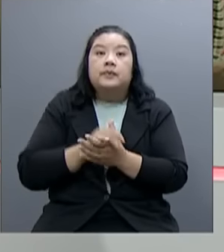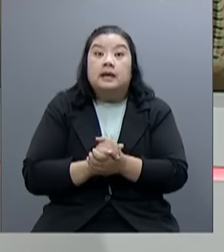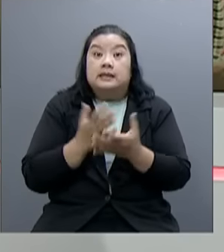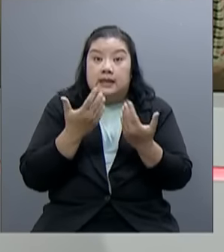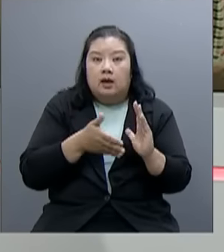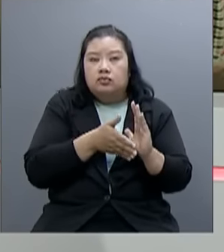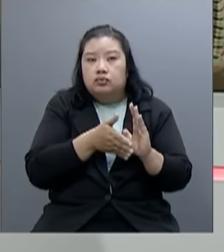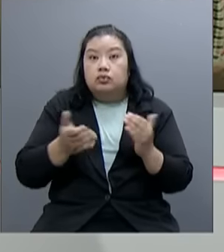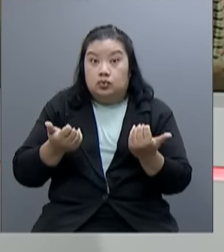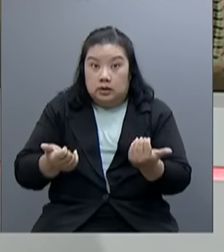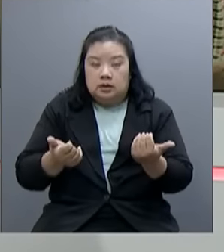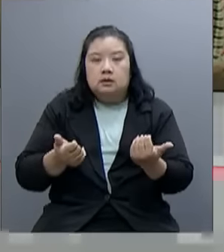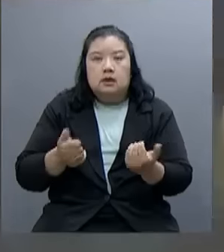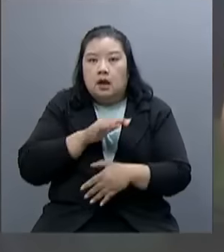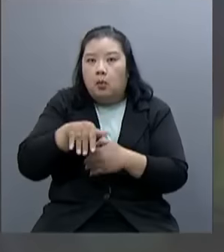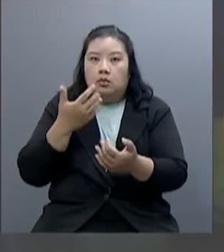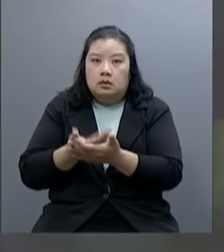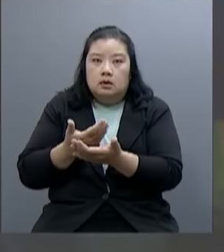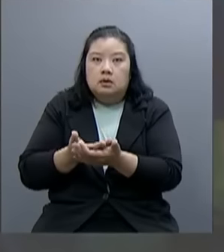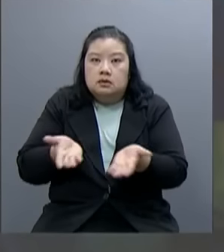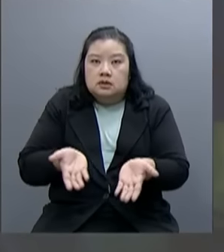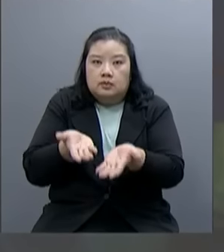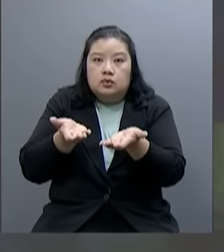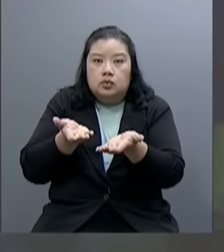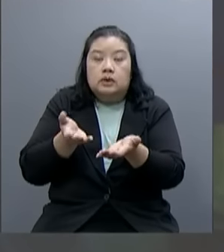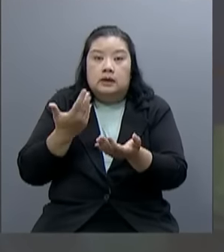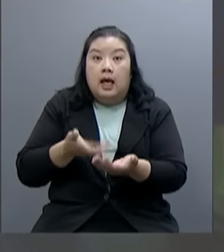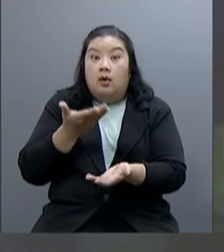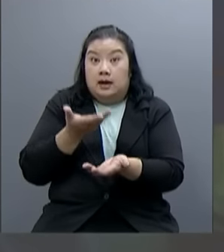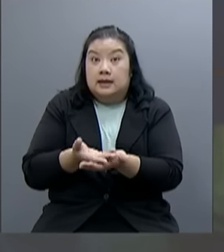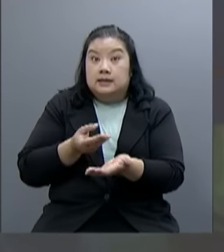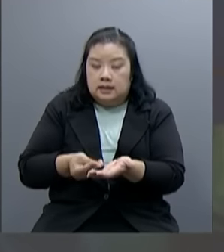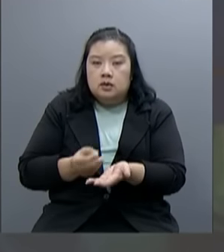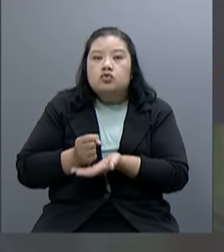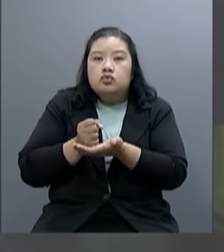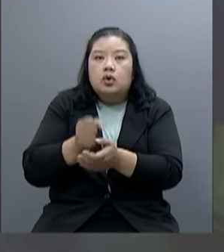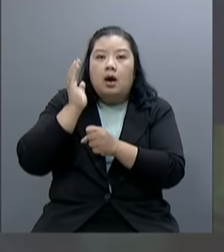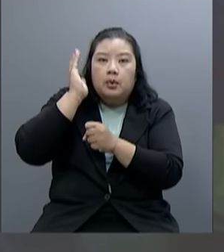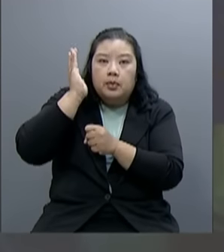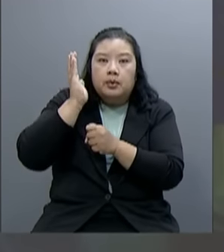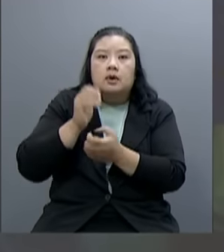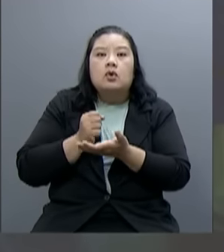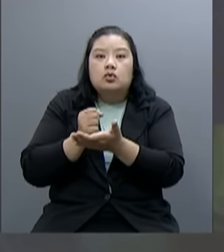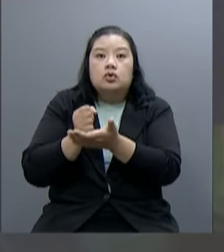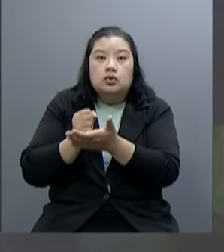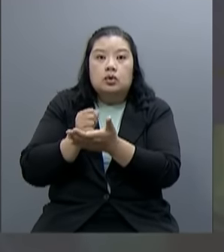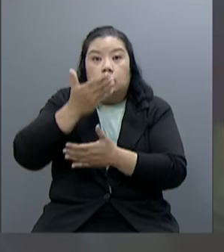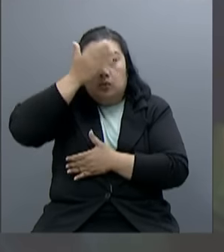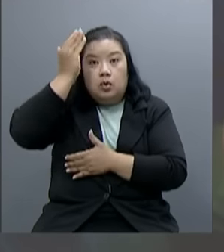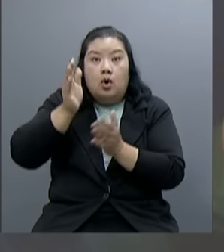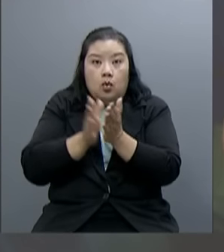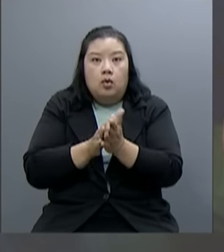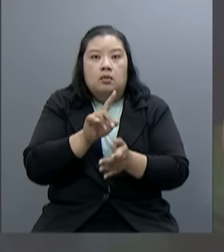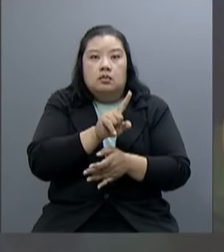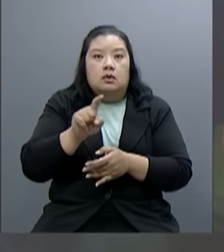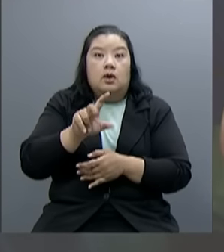อเมริกาแพคเขาระดมเงินทุนแล้วก็ใช้เงินดังกล่าวไปกับการดลรงค์หาเสียงเลือกตั้งแล้วมากกว่า 137